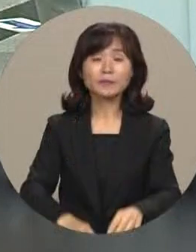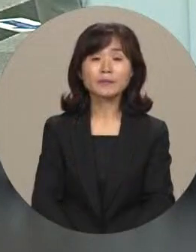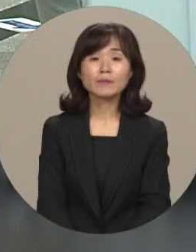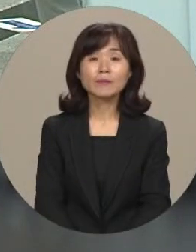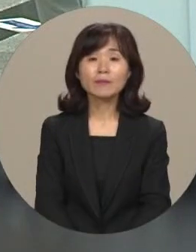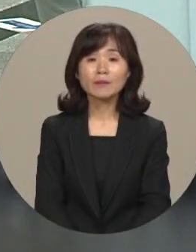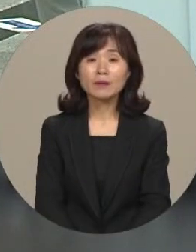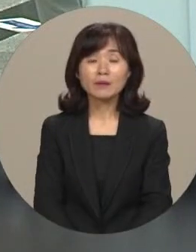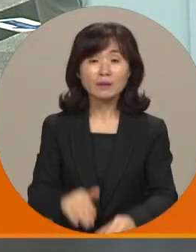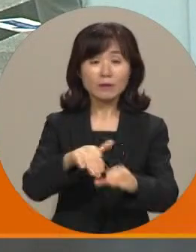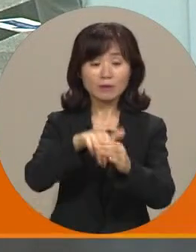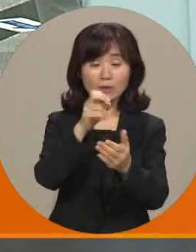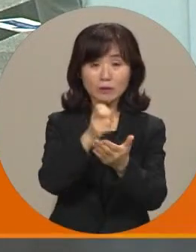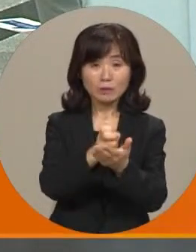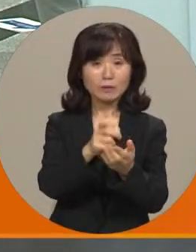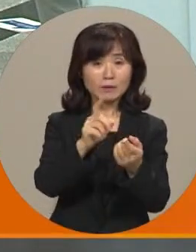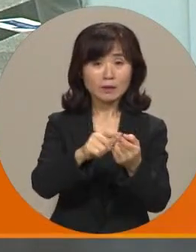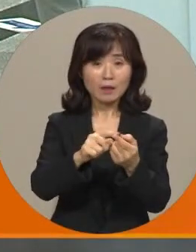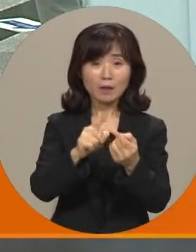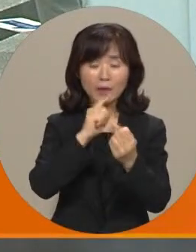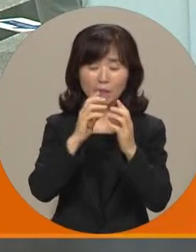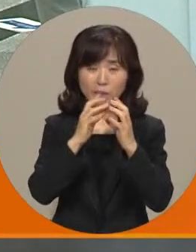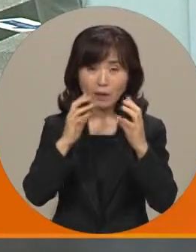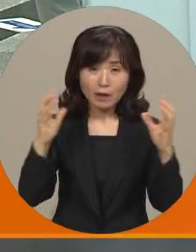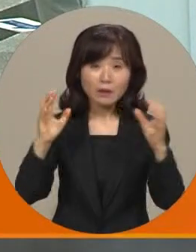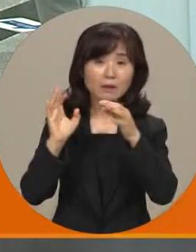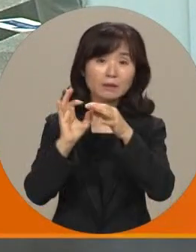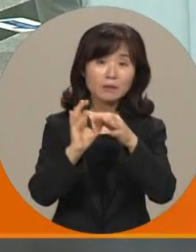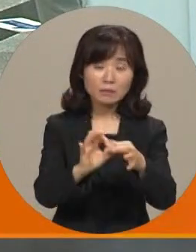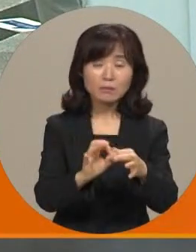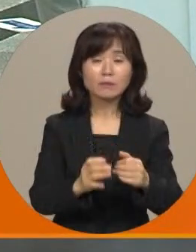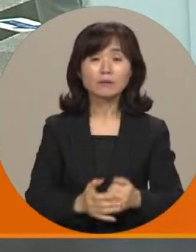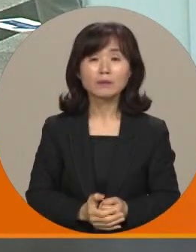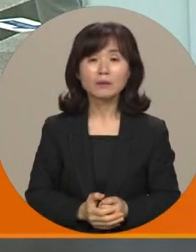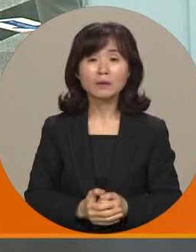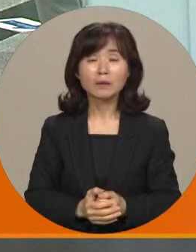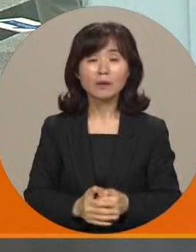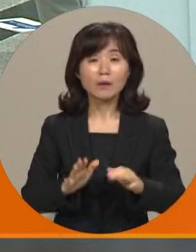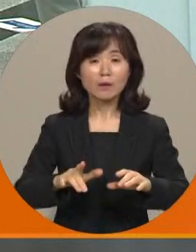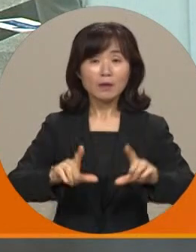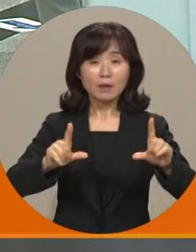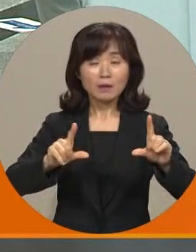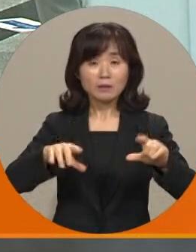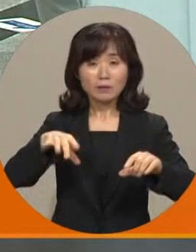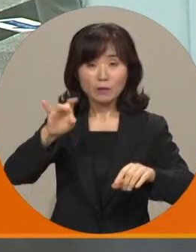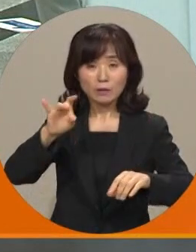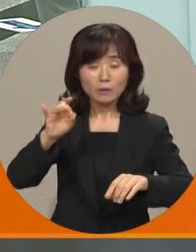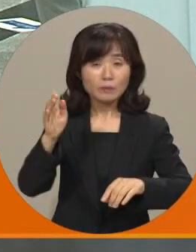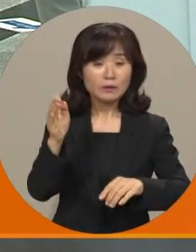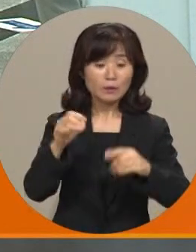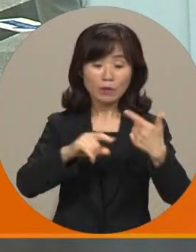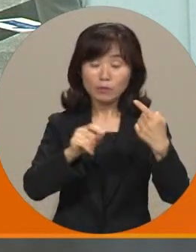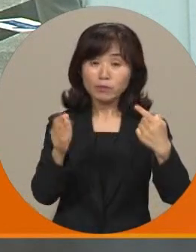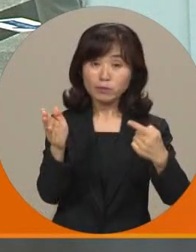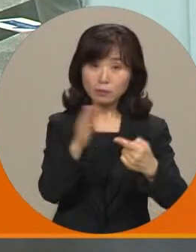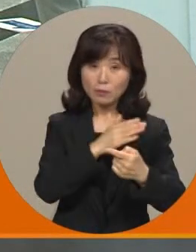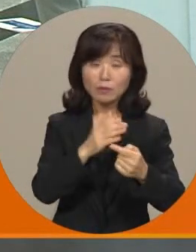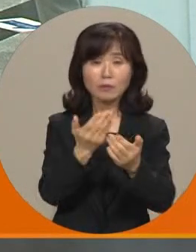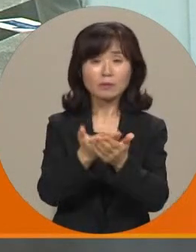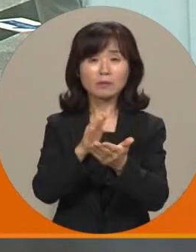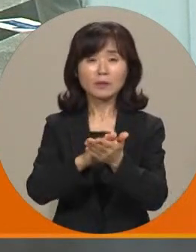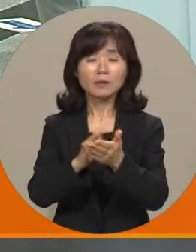네 이처럼 선거제도에 대한 잡음이 끊이지 않으면서 연초부터 개편 필요성이 지적이 돼 왔지만